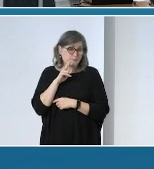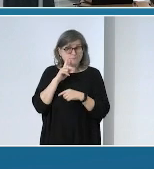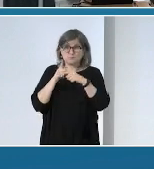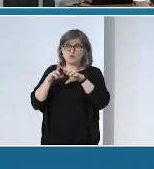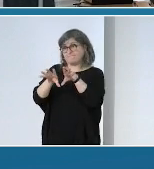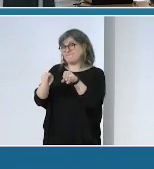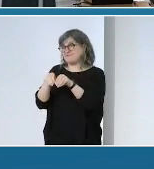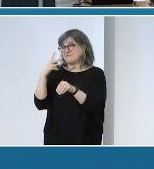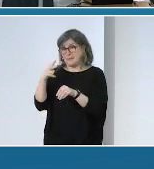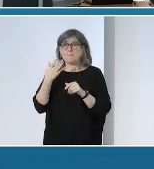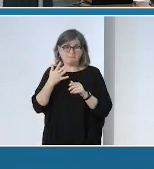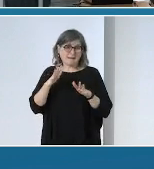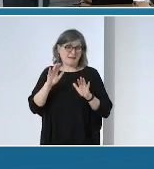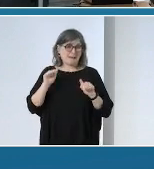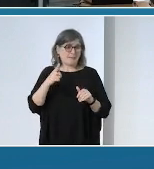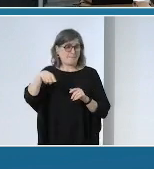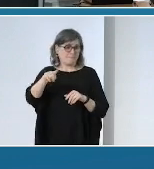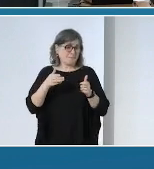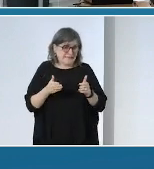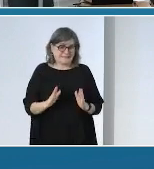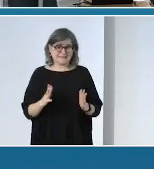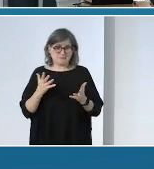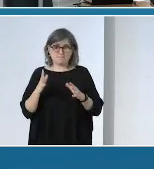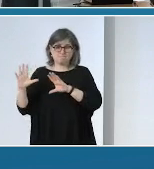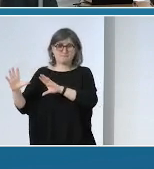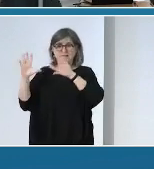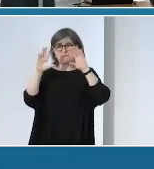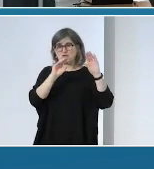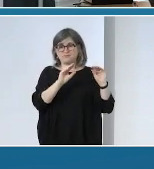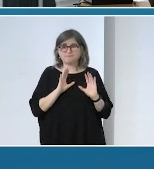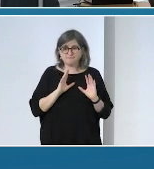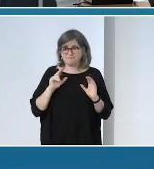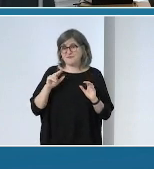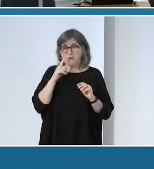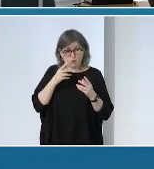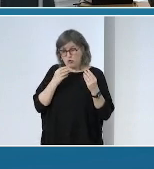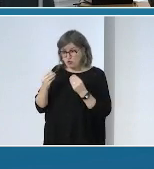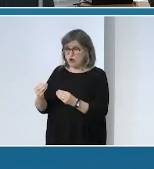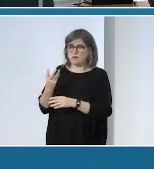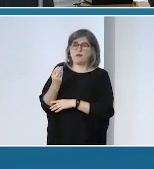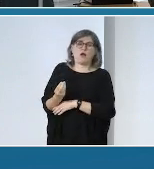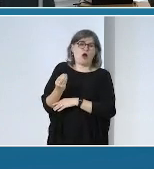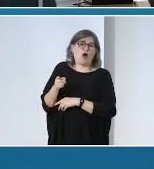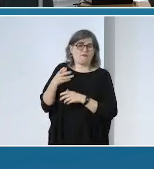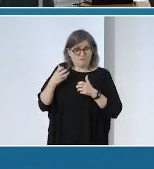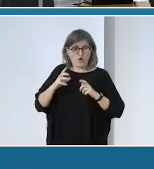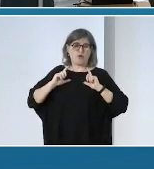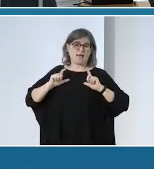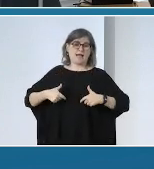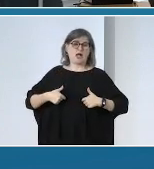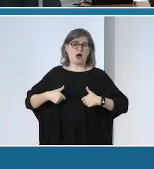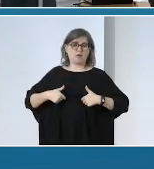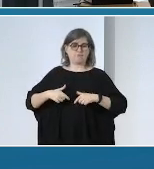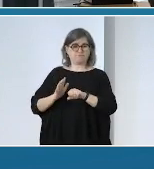famille, ils décident du coup de déménager pour permettre à Émilie d'avoir une scolarité en LSF dans